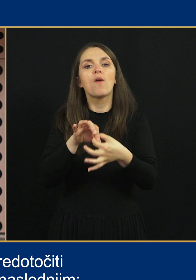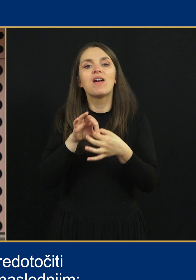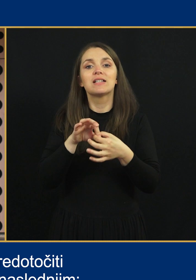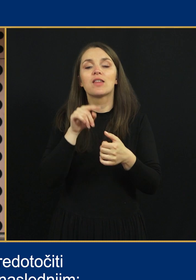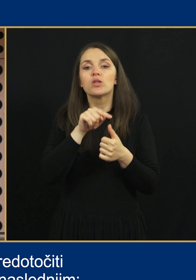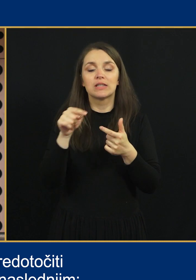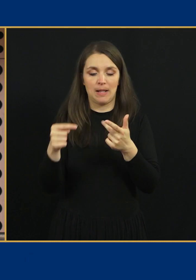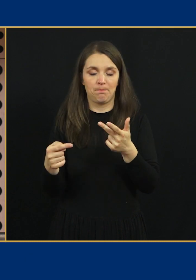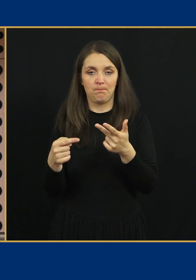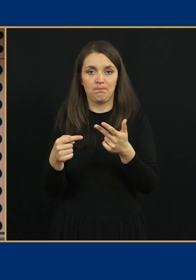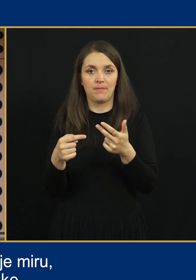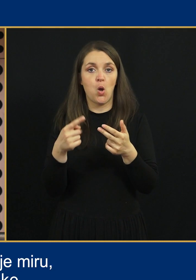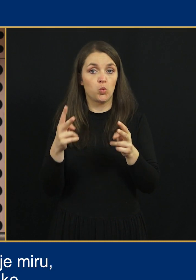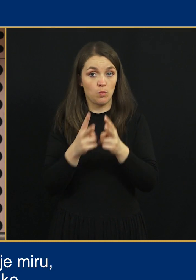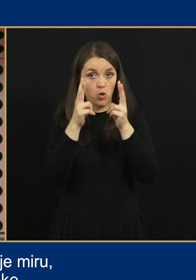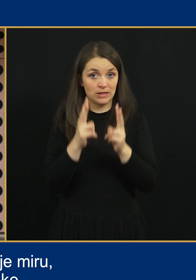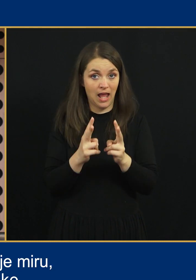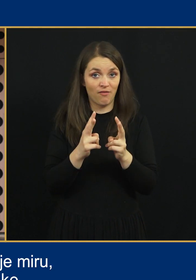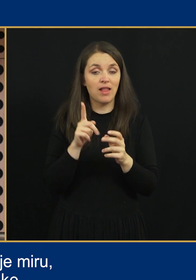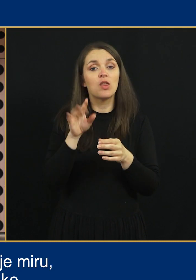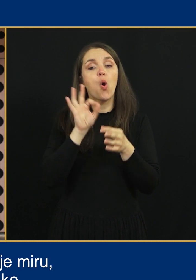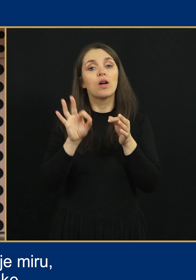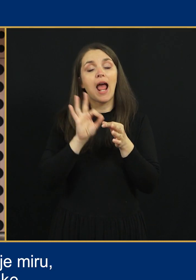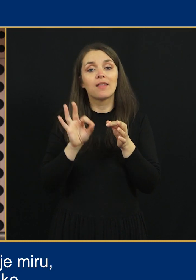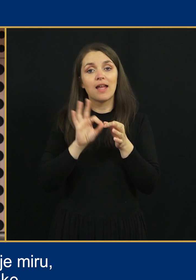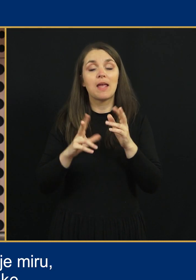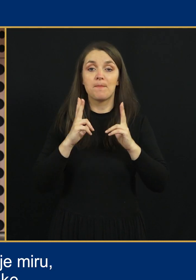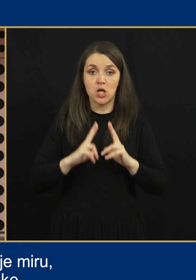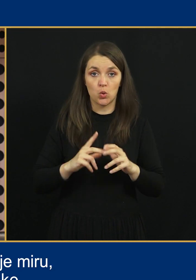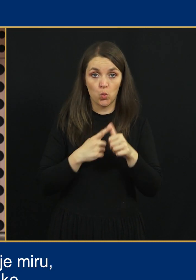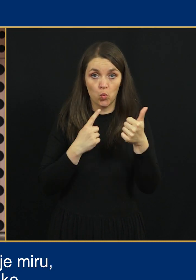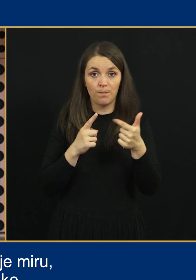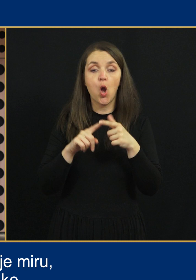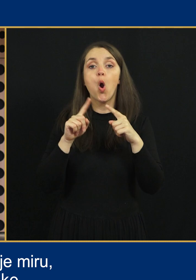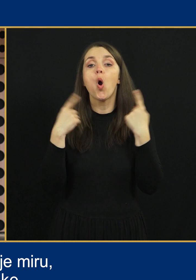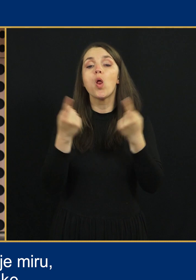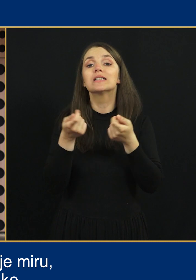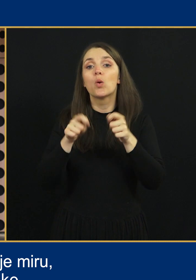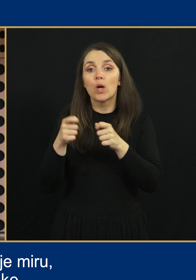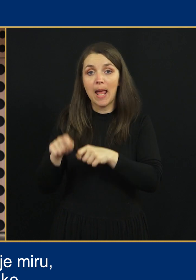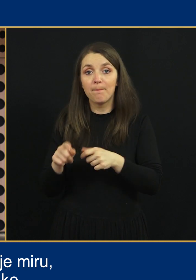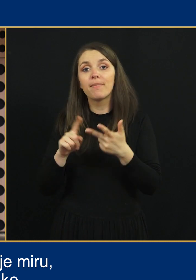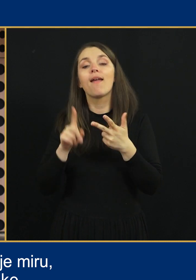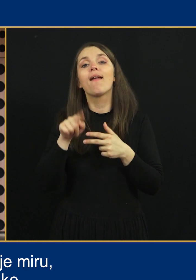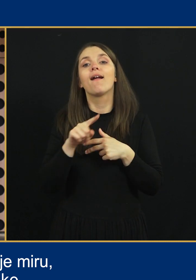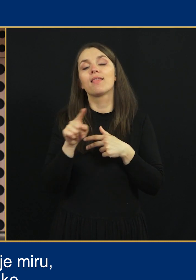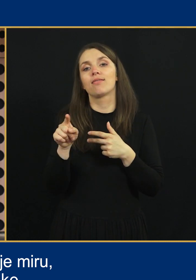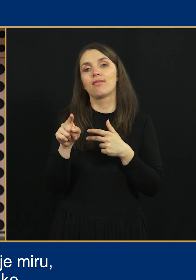povezana z naslednjim: vzpostavljanje in ohranjanje miru, okoljski ukrepi